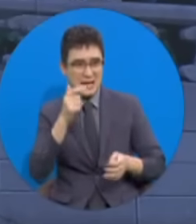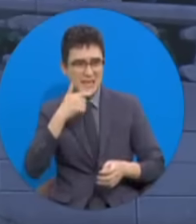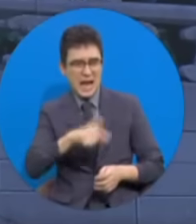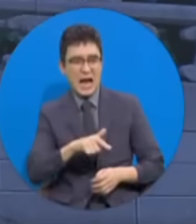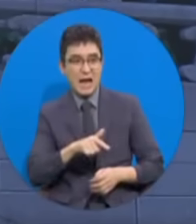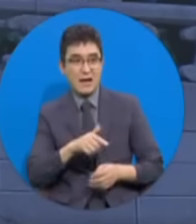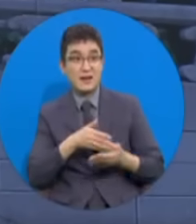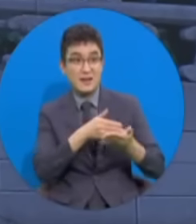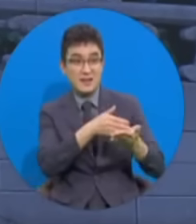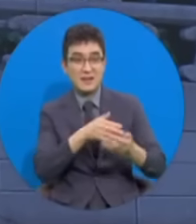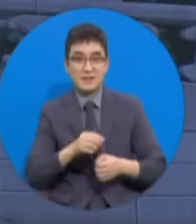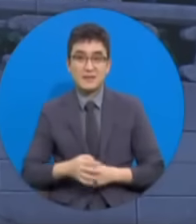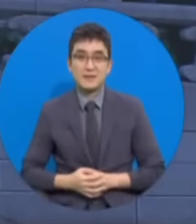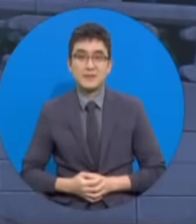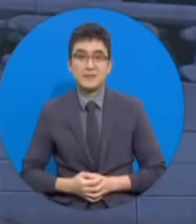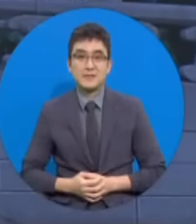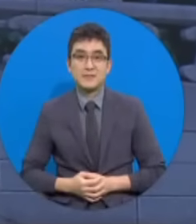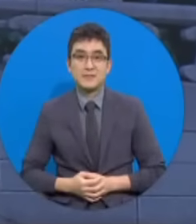생각하는지 궁금해요.